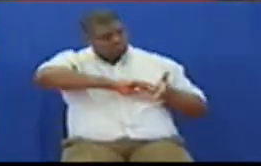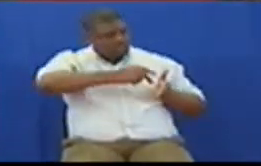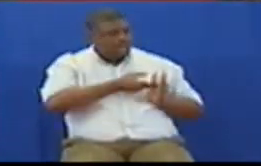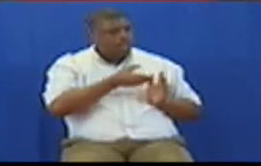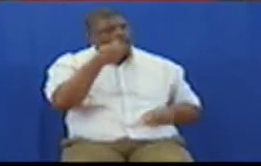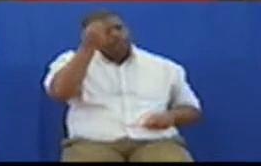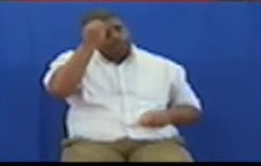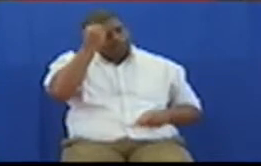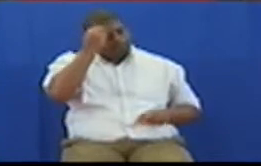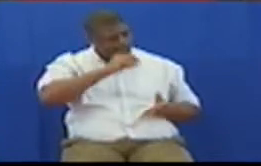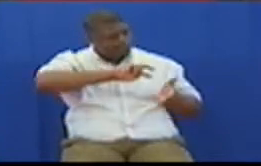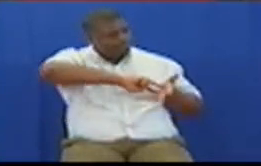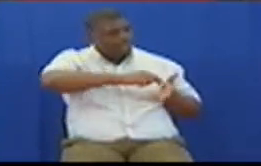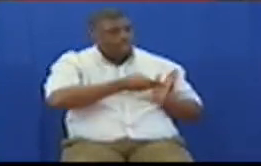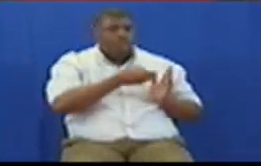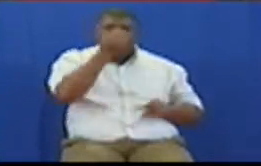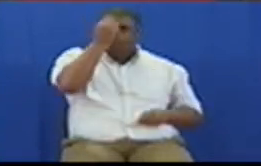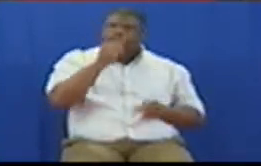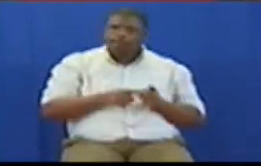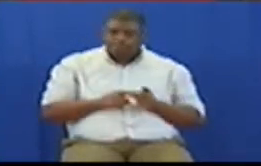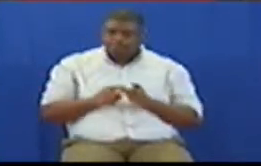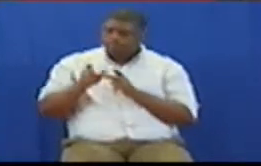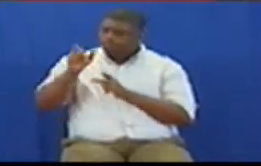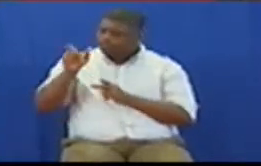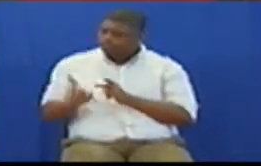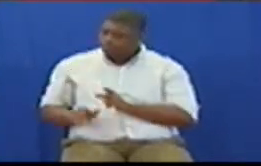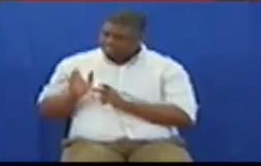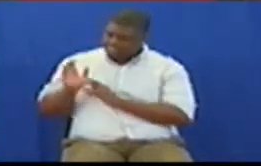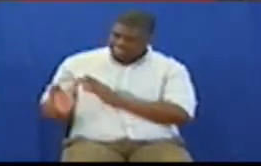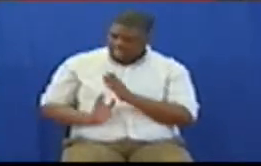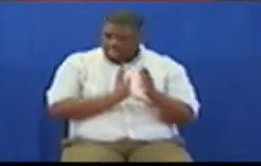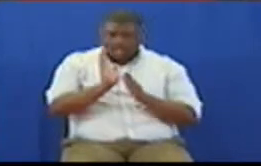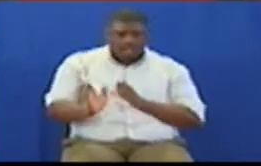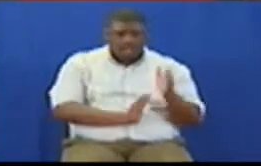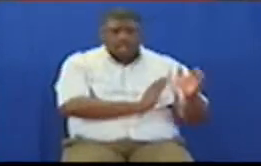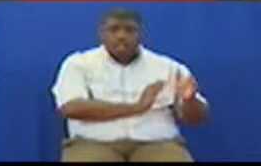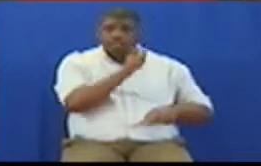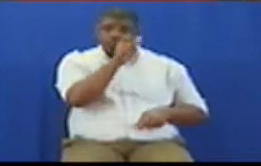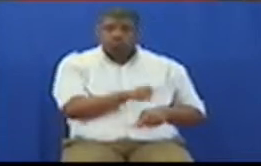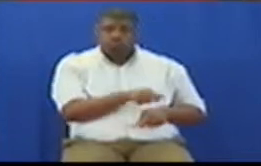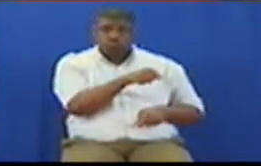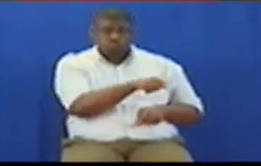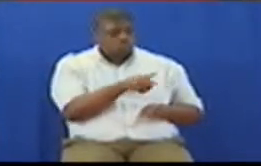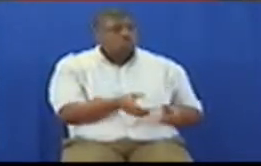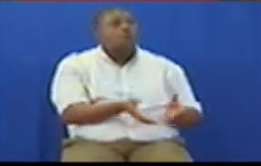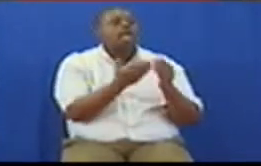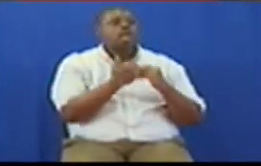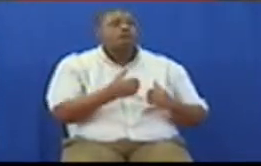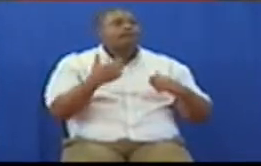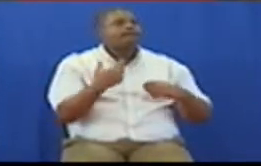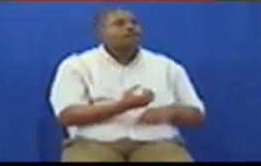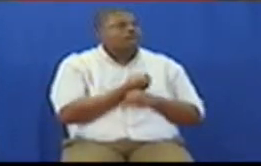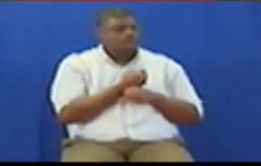ili mitaala yetu ya elimu iweze kumwandaa mhitimu kuweza kuwa na uwezo